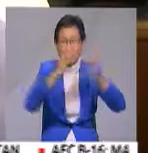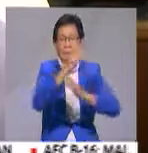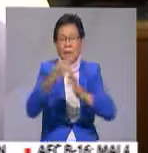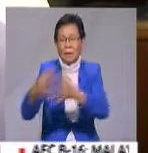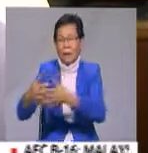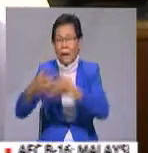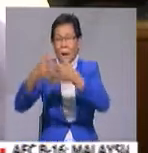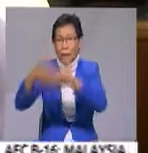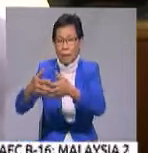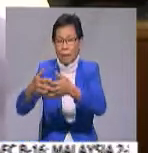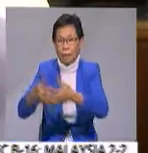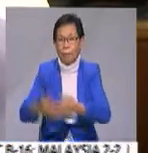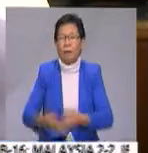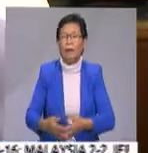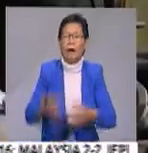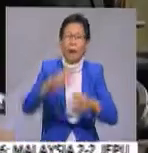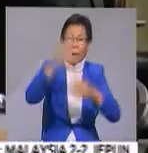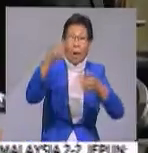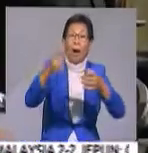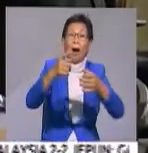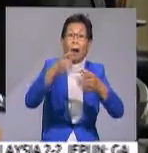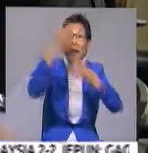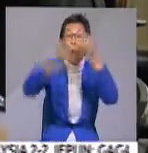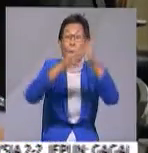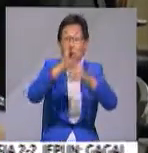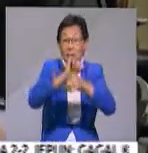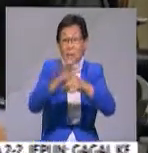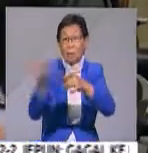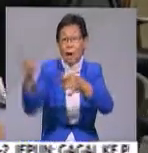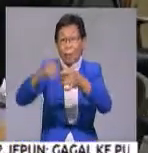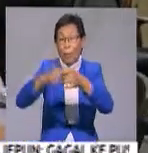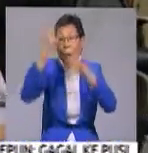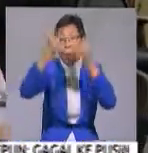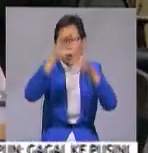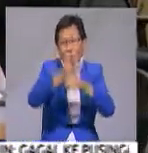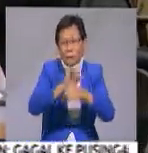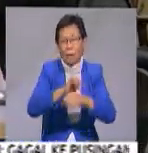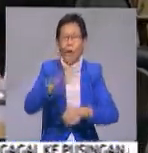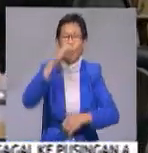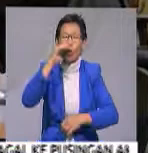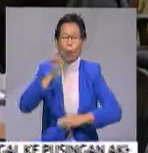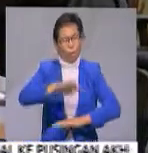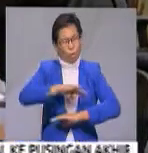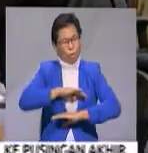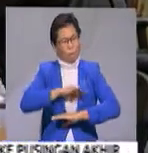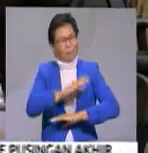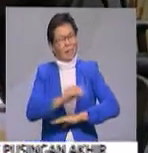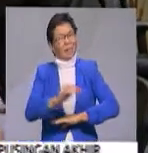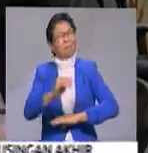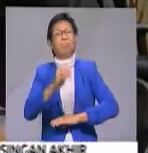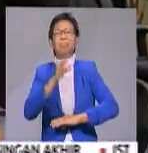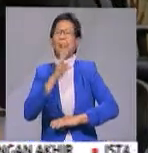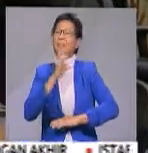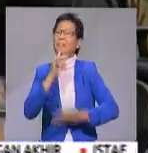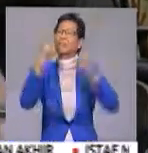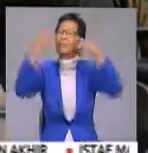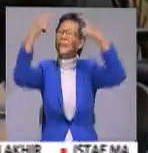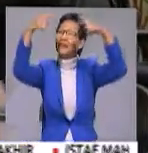Amerika Syarikat. Berhubung lawatan kerjanya, Tan Sri Muhyiddin berpuas hati dan menyifatkan sebagai berjaya.